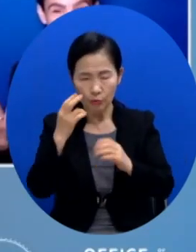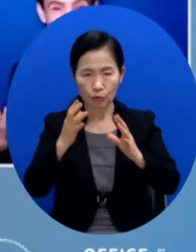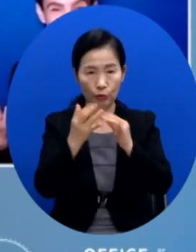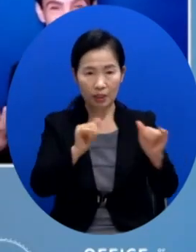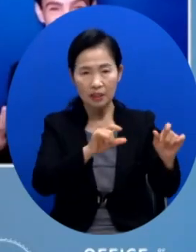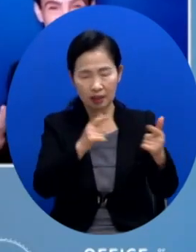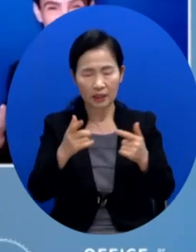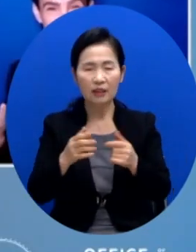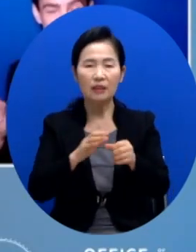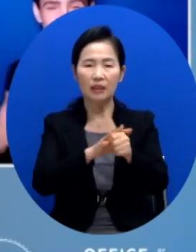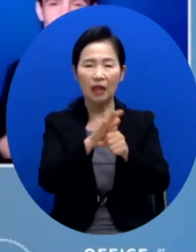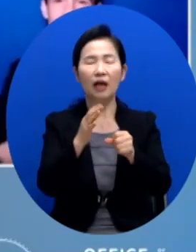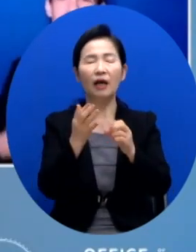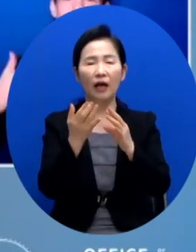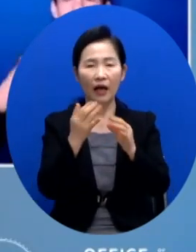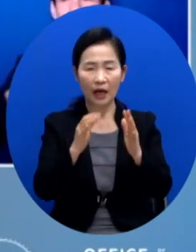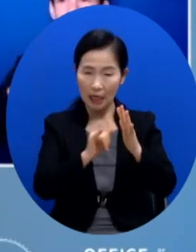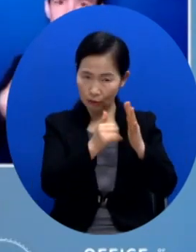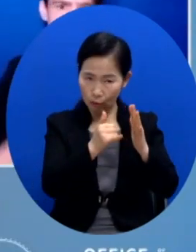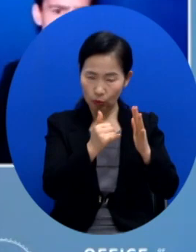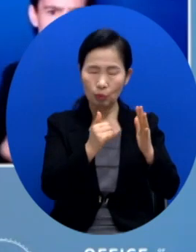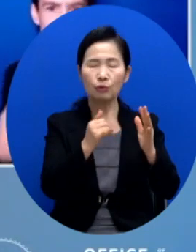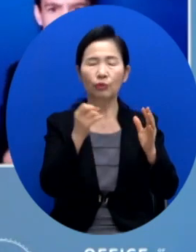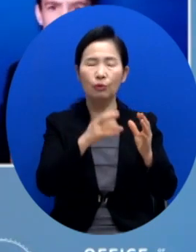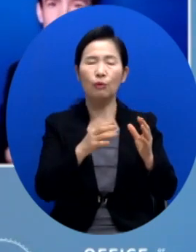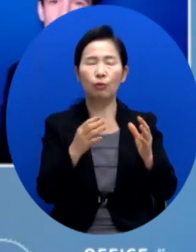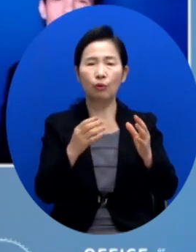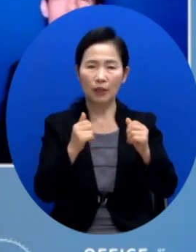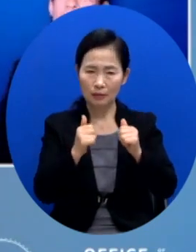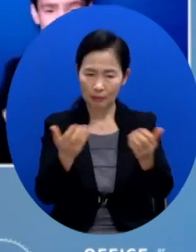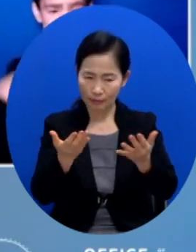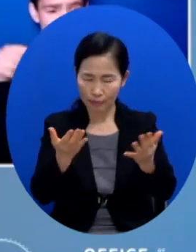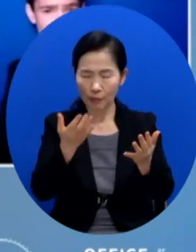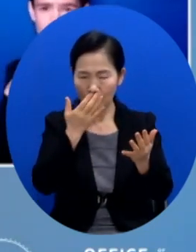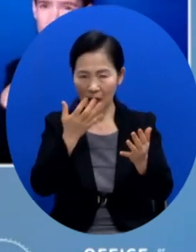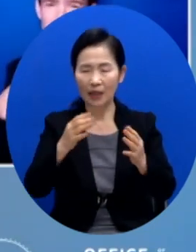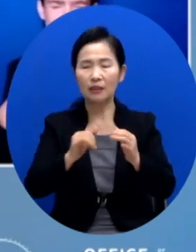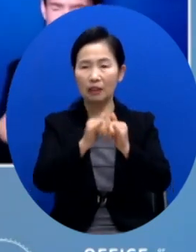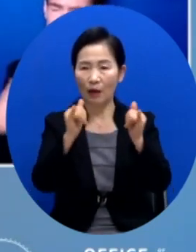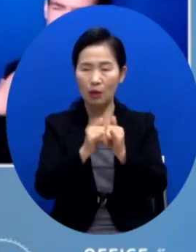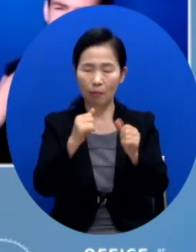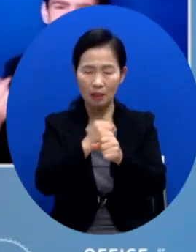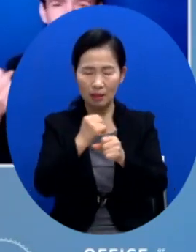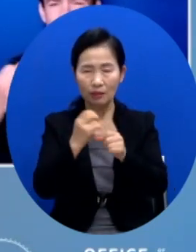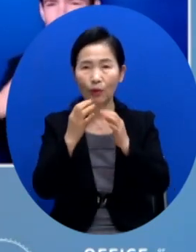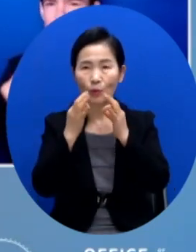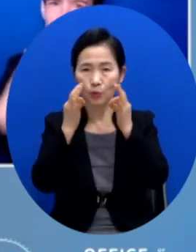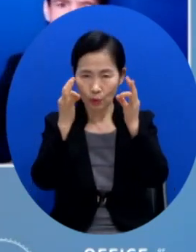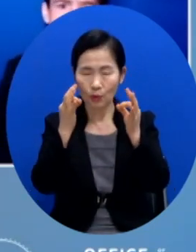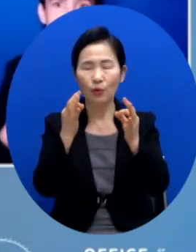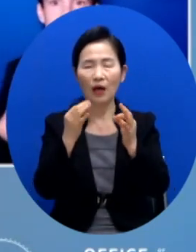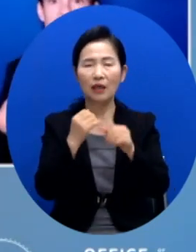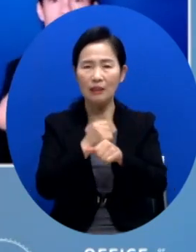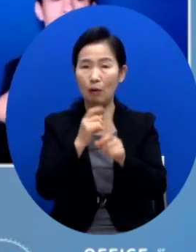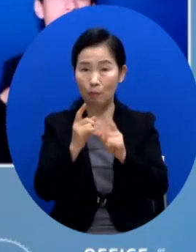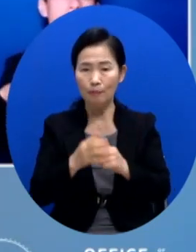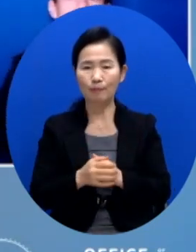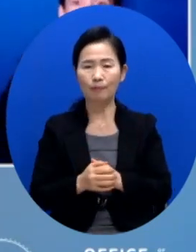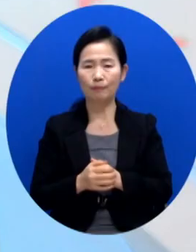자신의 삶으로 돌아갈 수 있도록 함께 일할 것이라고 전했습니다. 지금까지 월드미션 브리핑이었습니다.